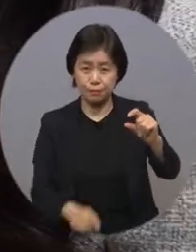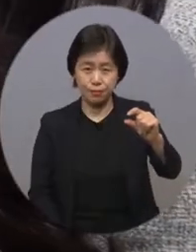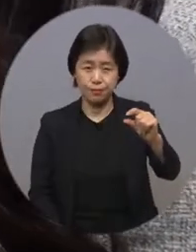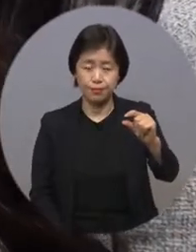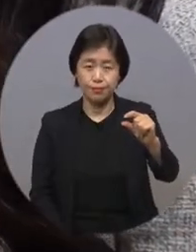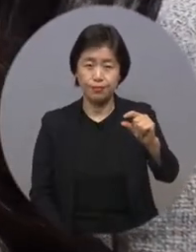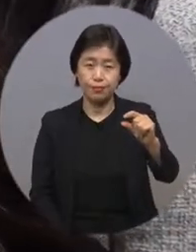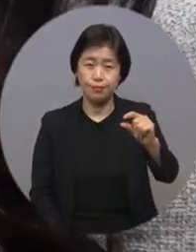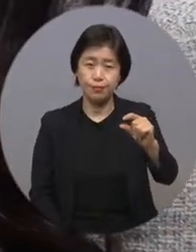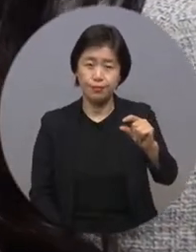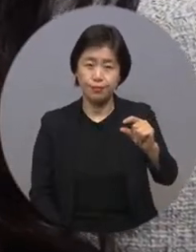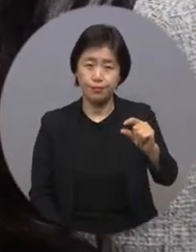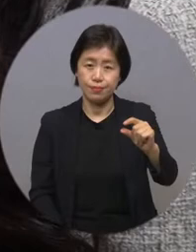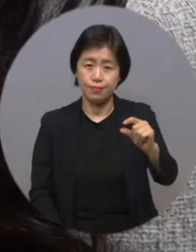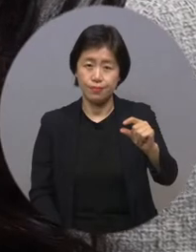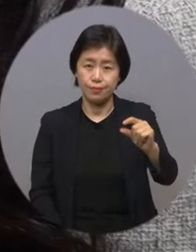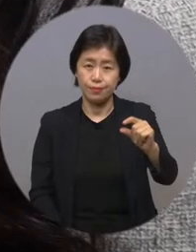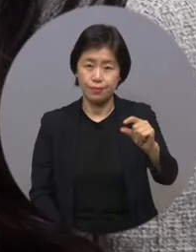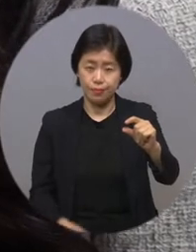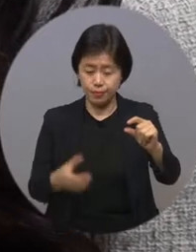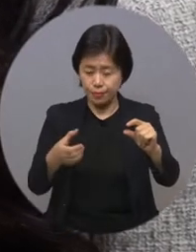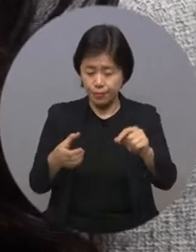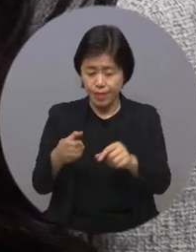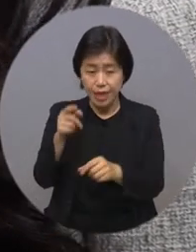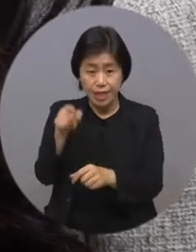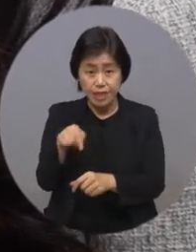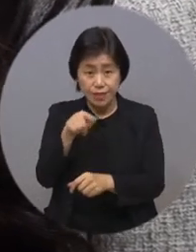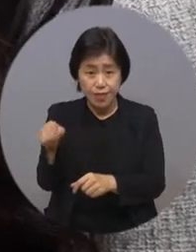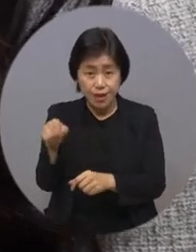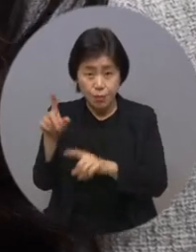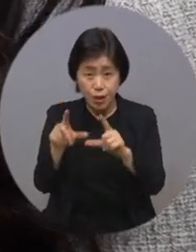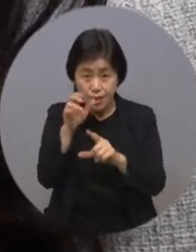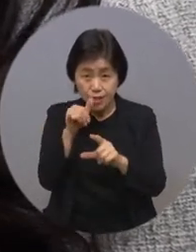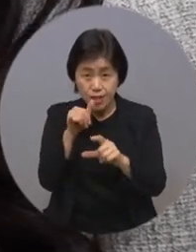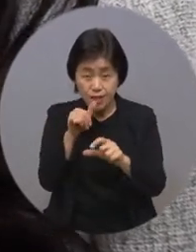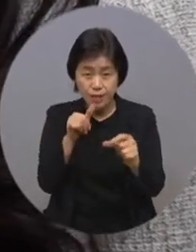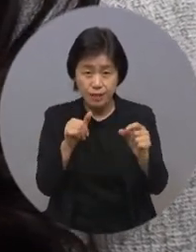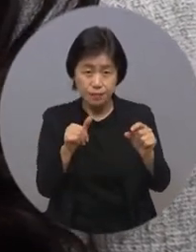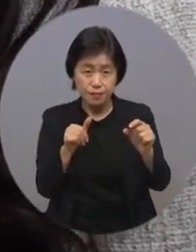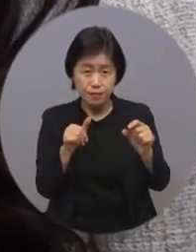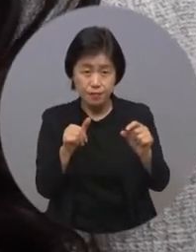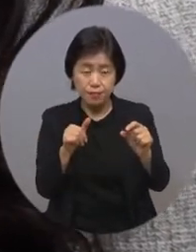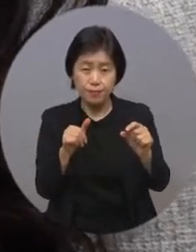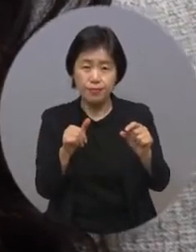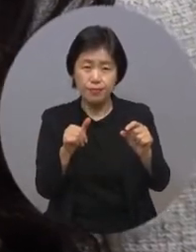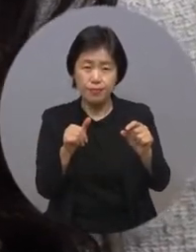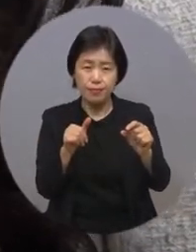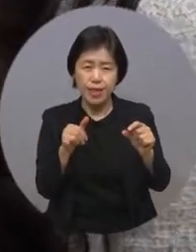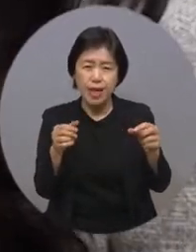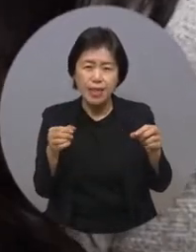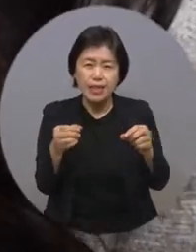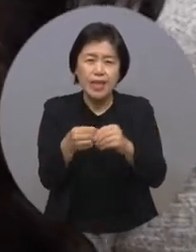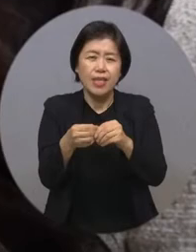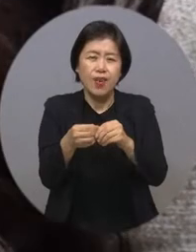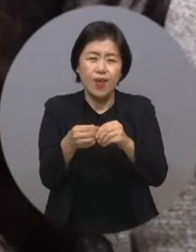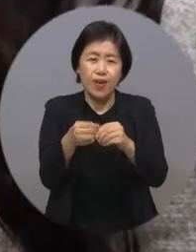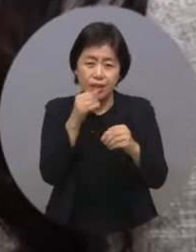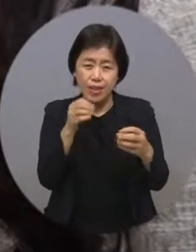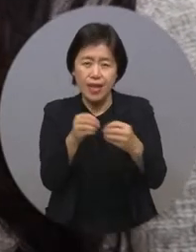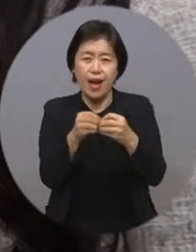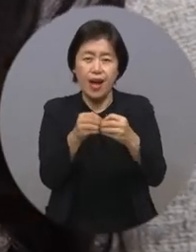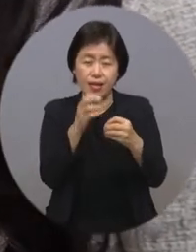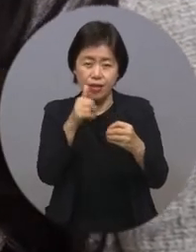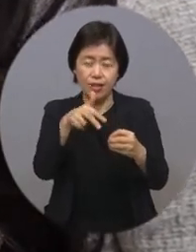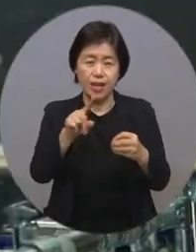거예요. 여기 보시면 드라이버의 십자 모양이 있고요. 볼트의 십자음이 있어요. 자석이 되어 있기 때문에 자화라고 얘기를 하죠.